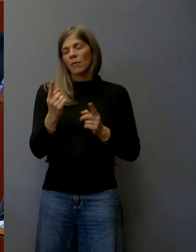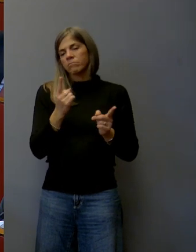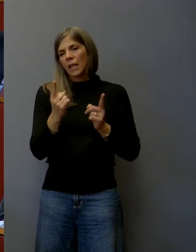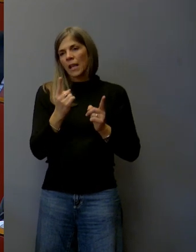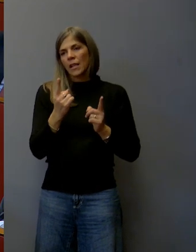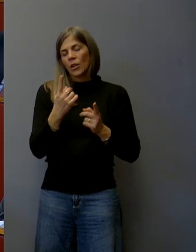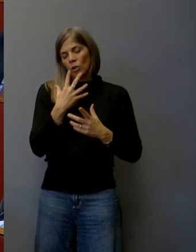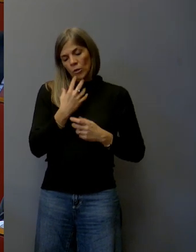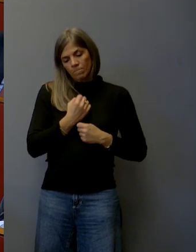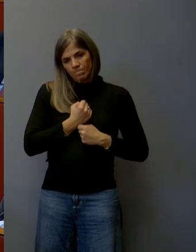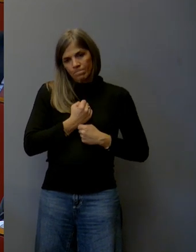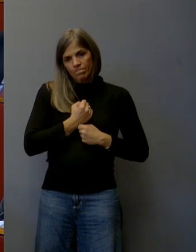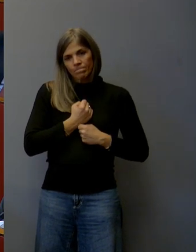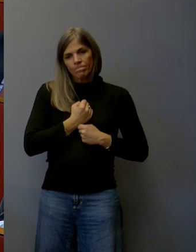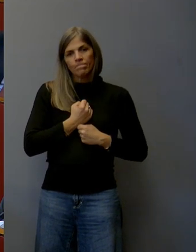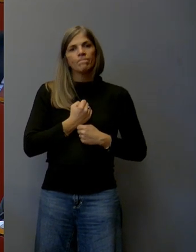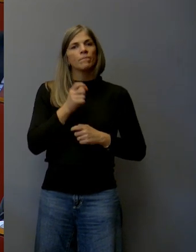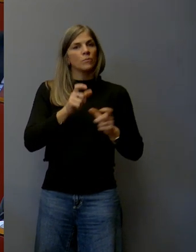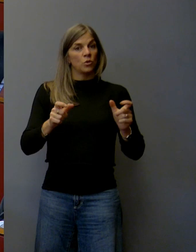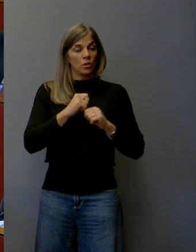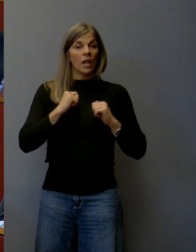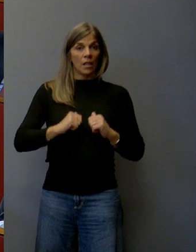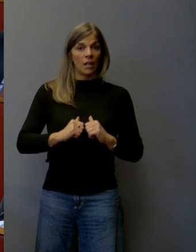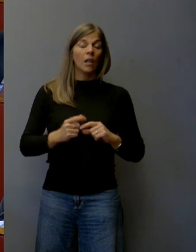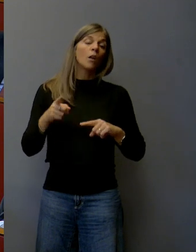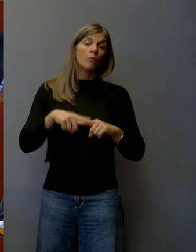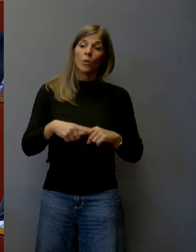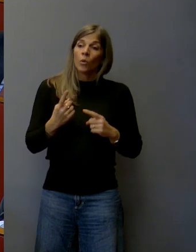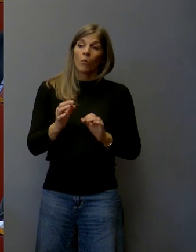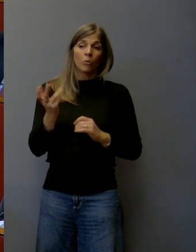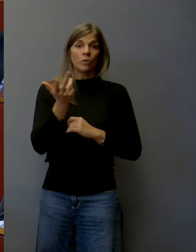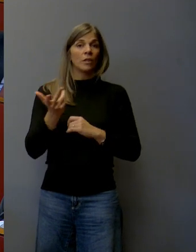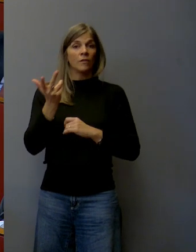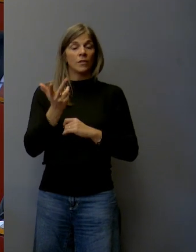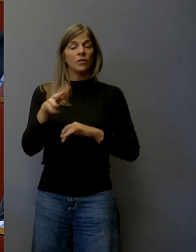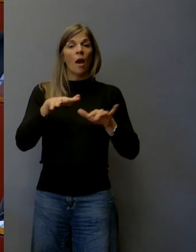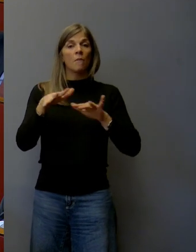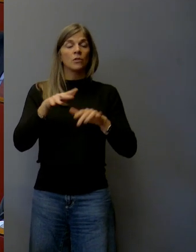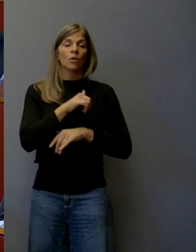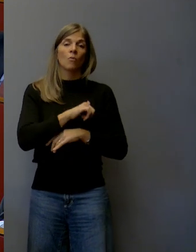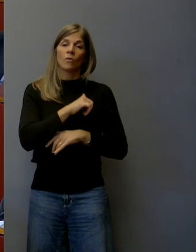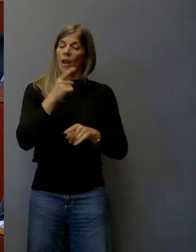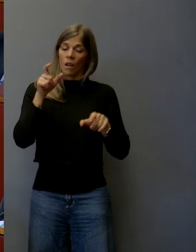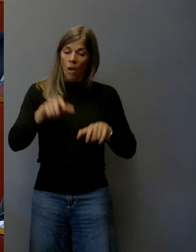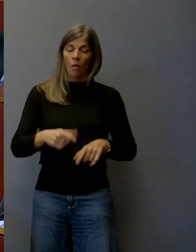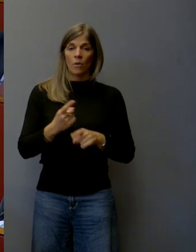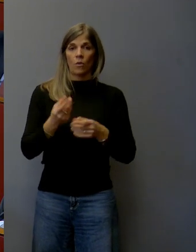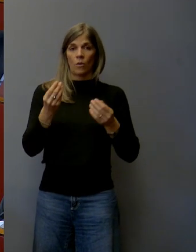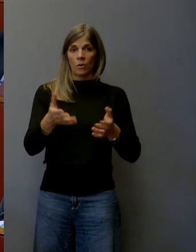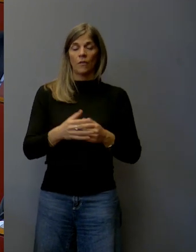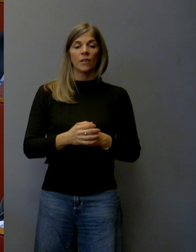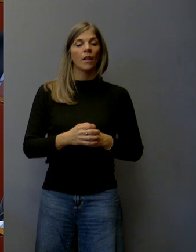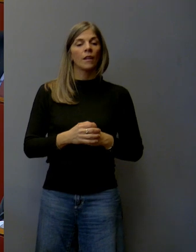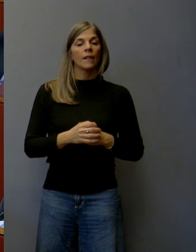e poi perché è un servizio che l'amministrazione comunale deve dare e visto che è tornato